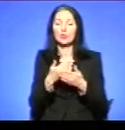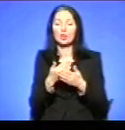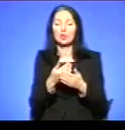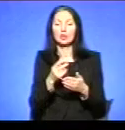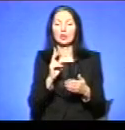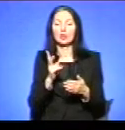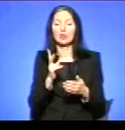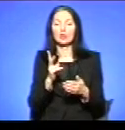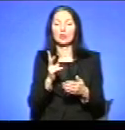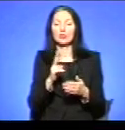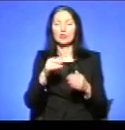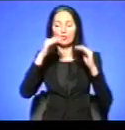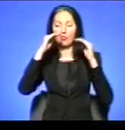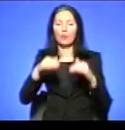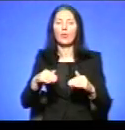крилі, або на машину щось впало.